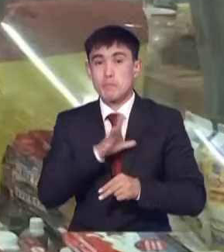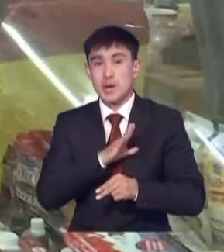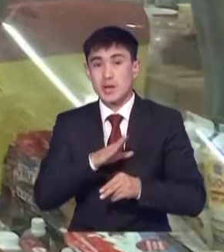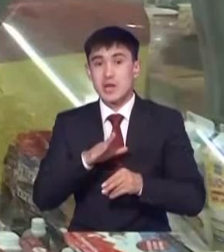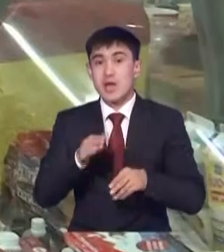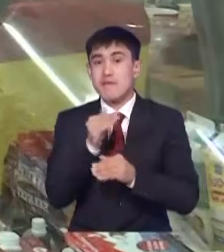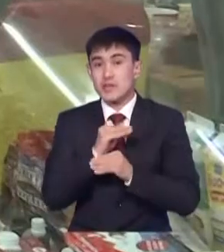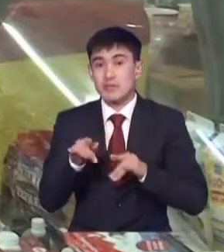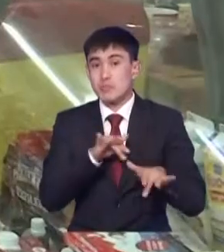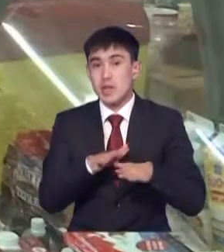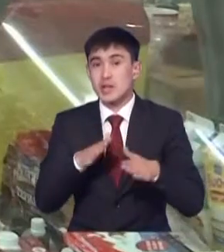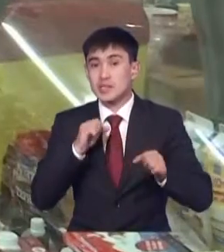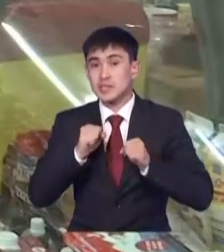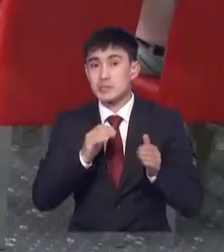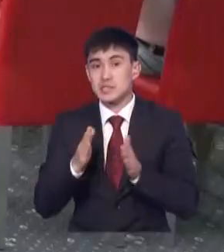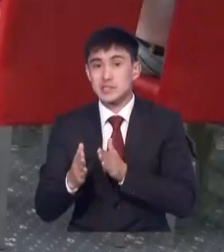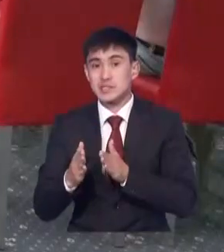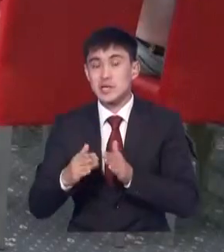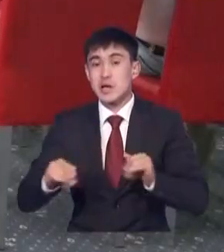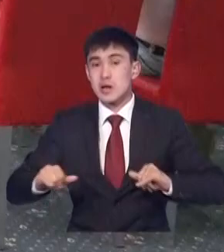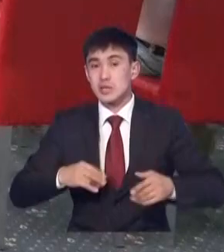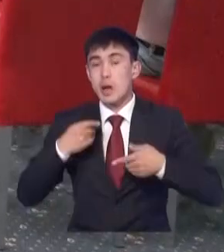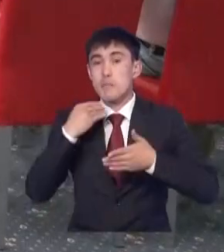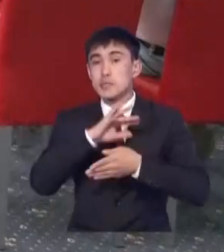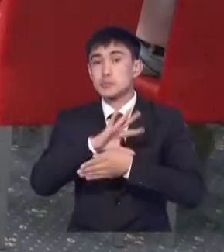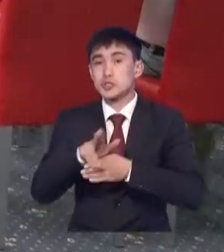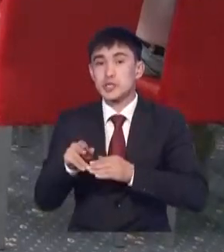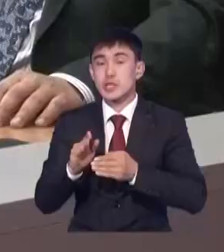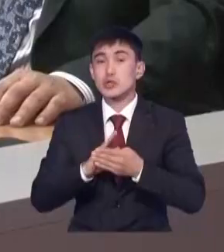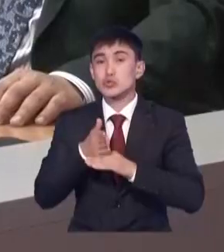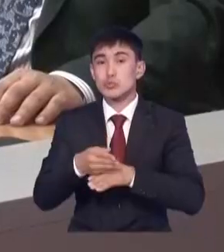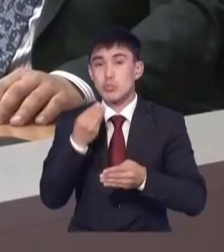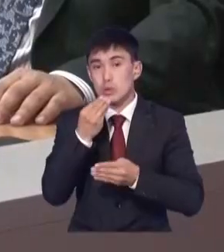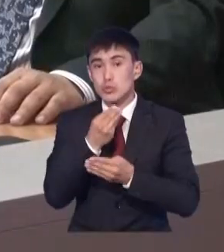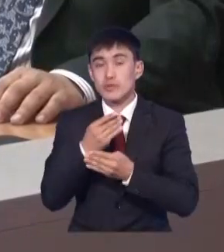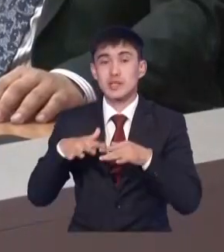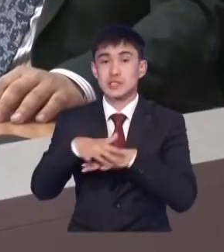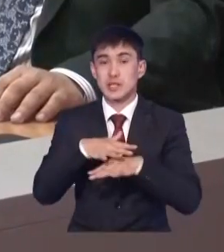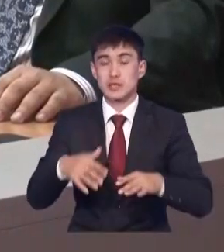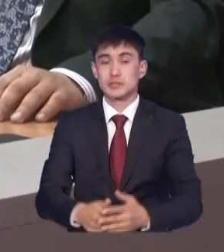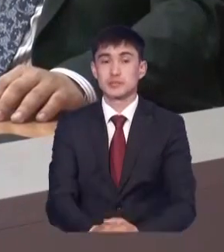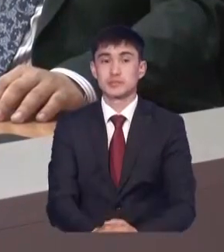приняты эффективные меры для стабилизации рынка и обеспечения доступности продуктов для населения.